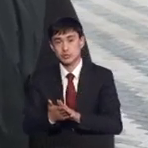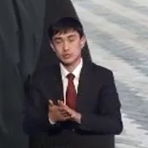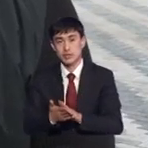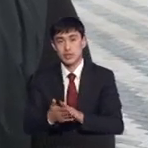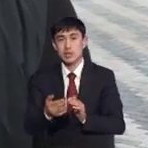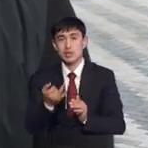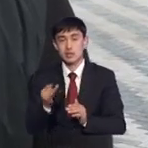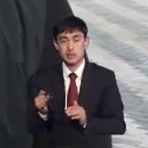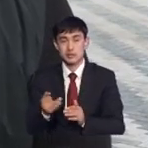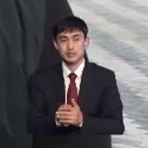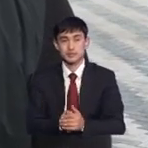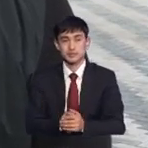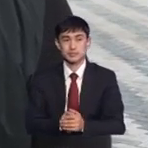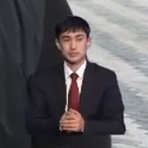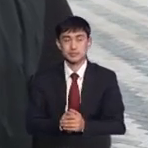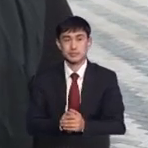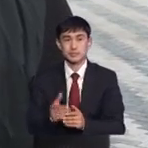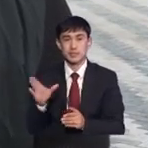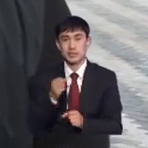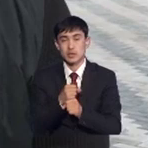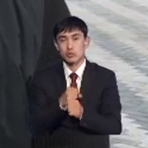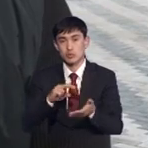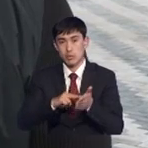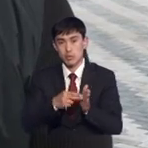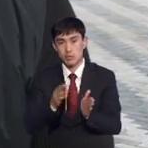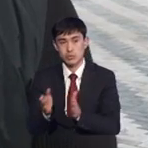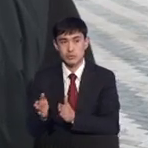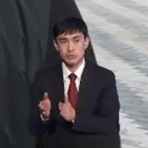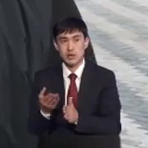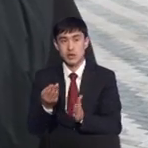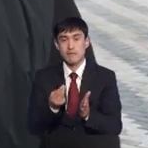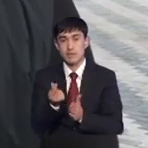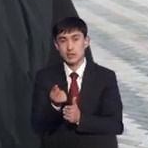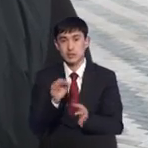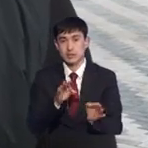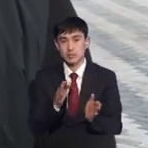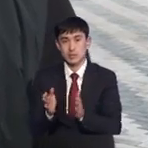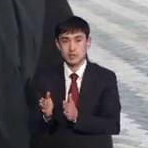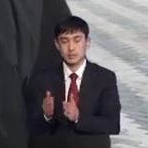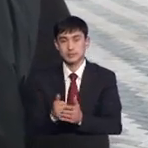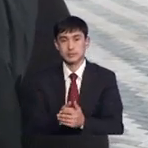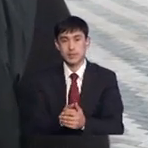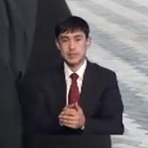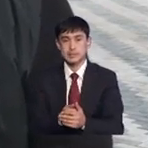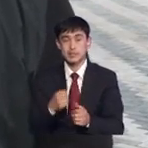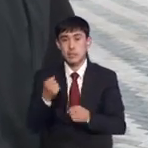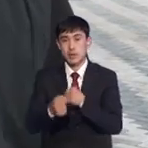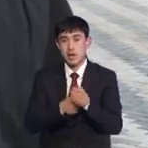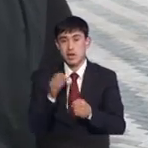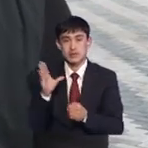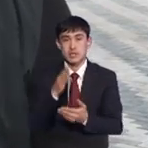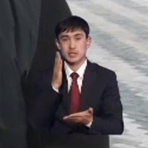И все работы идут по плану, финансирование нормальное. Материалы все